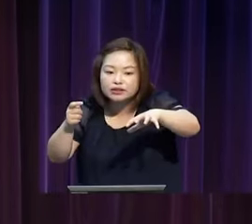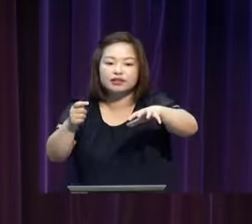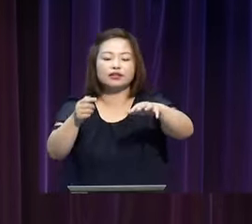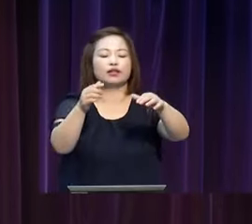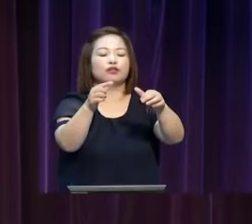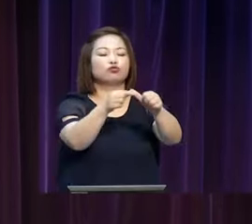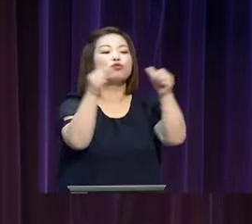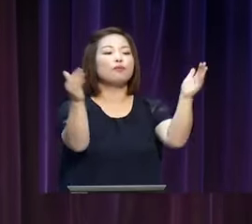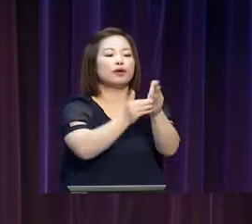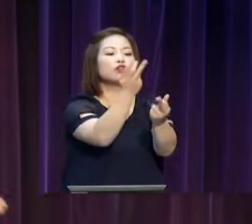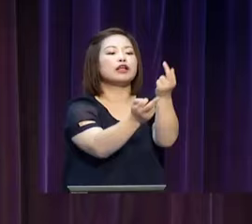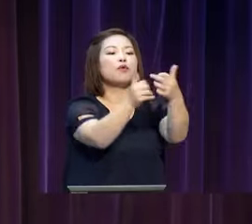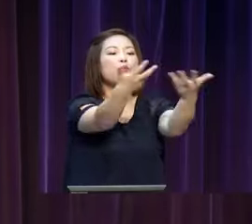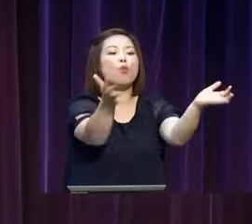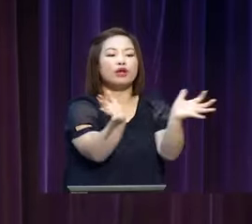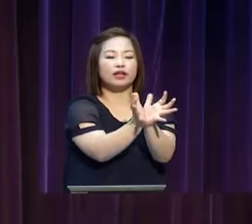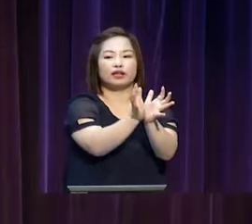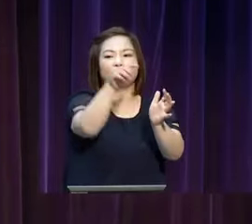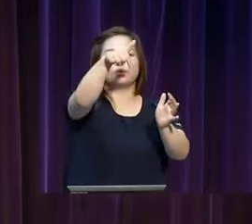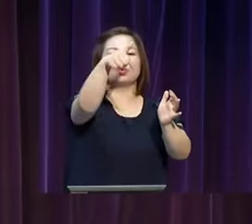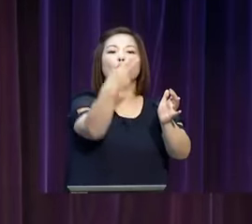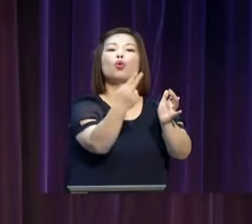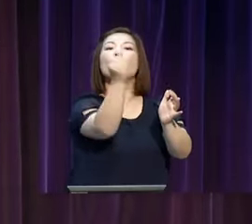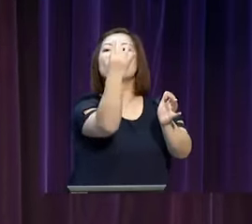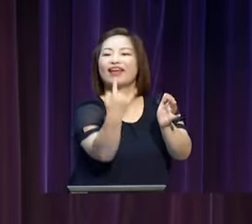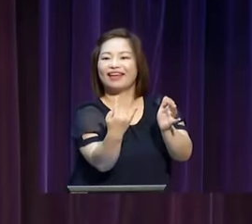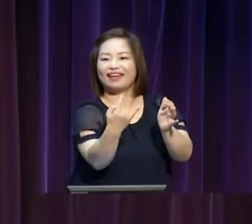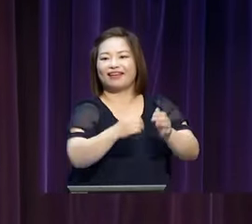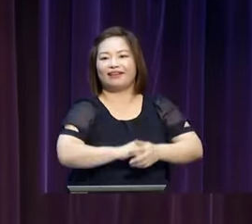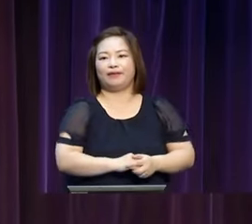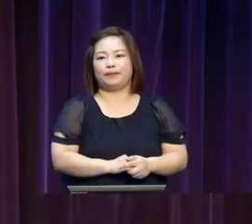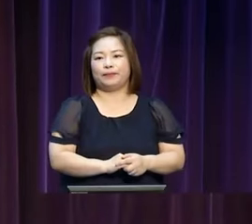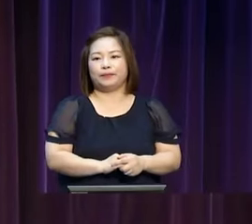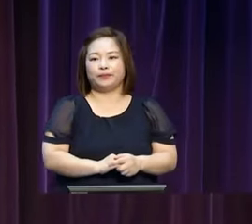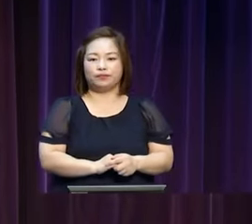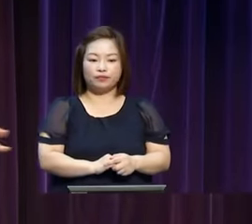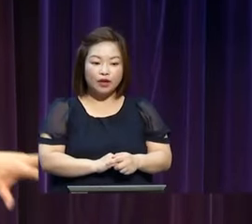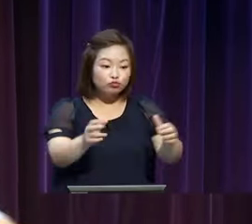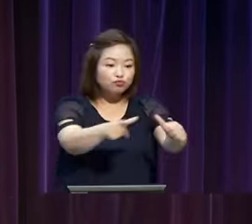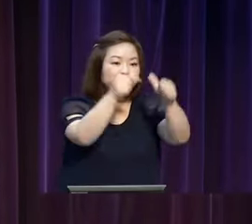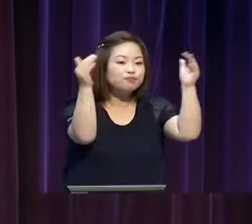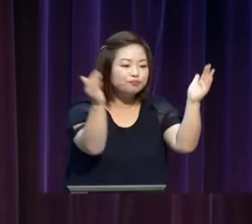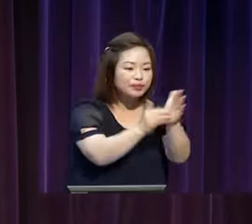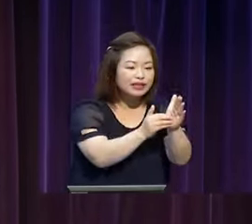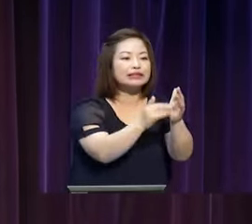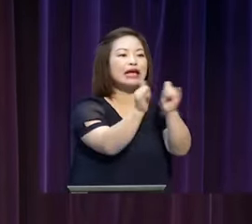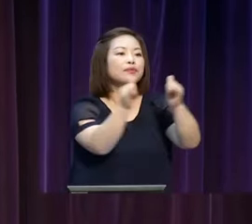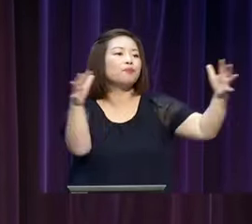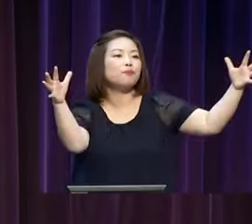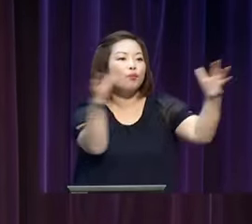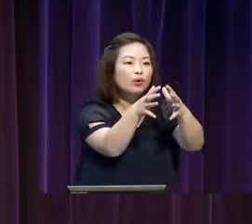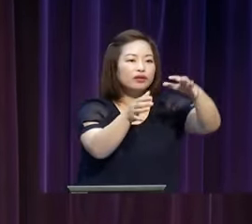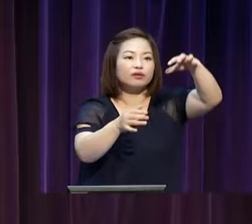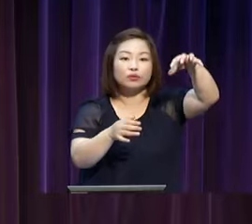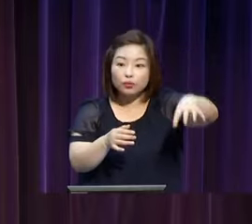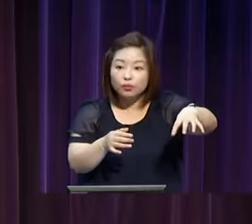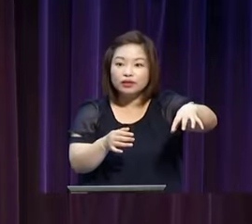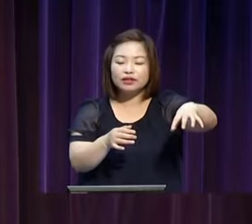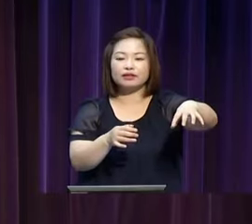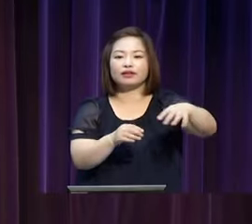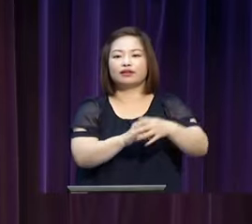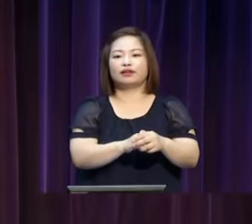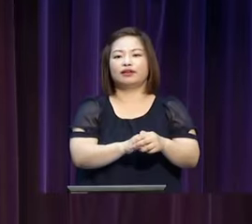가면 모이잖아요. 그죠? 교회라고 하는 모임이 있잖아요. 구원받은 사람들이 모여 있잖아요. 그러면